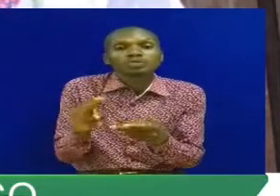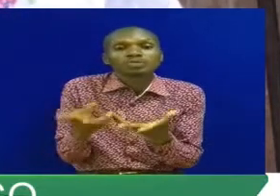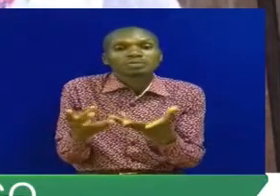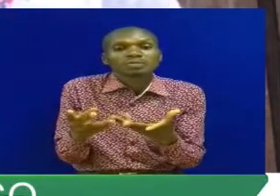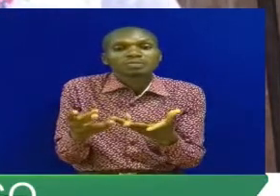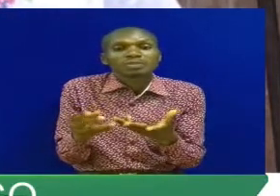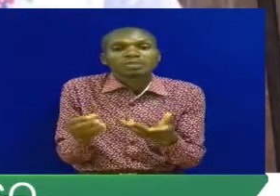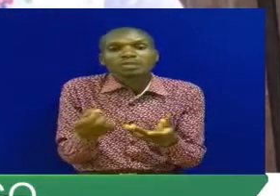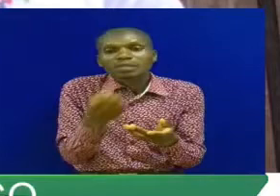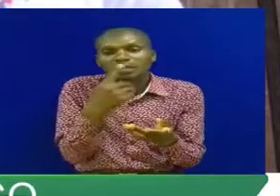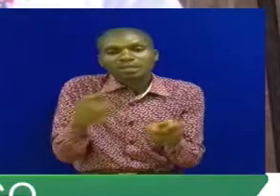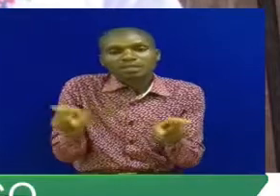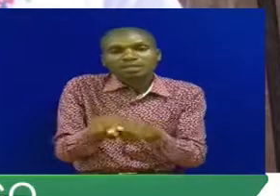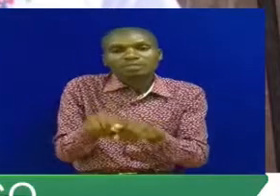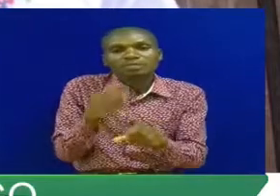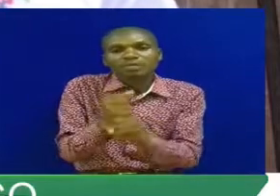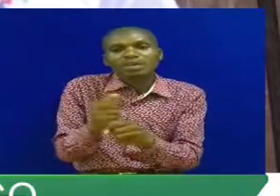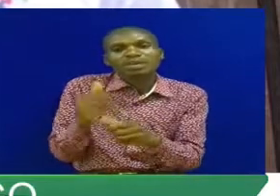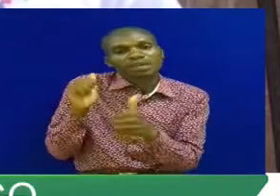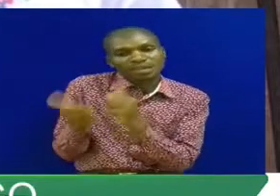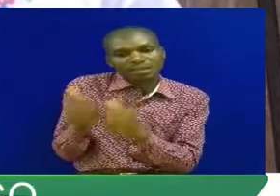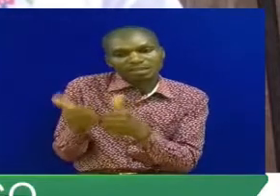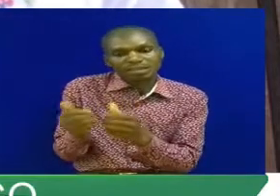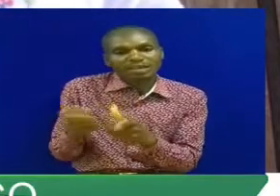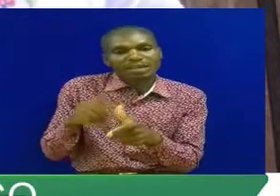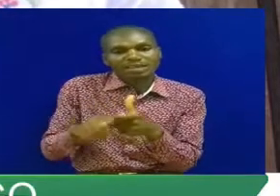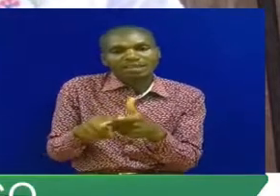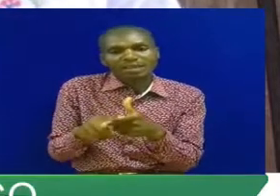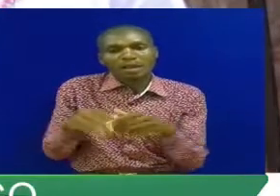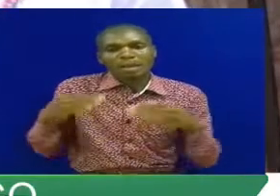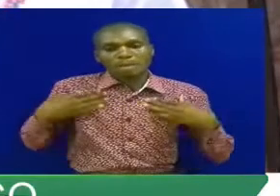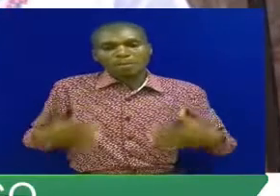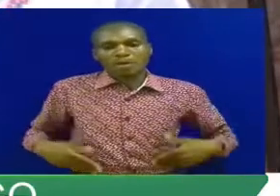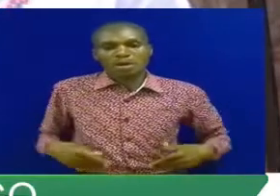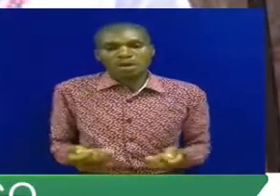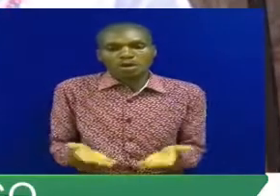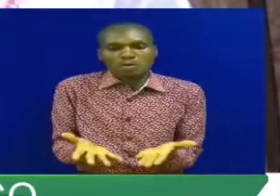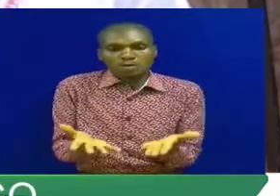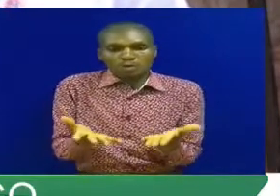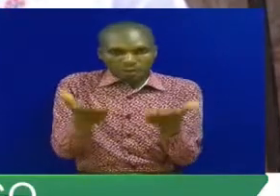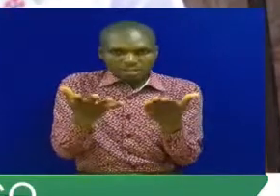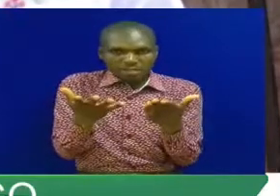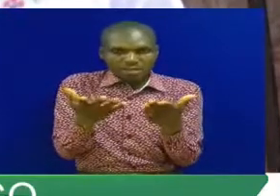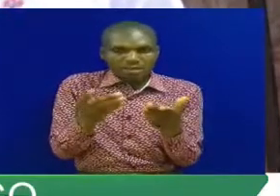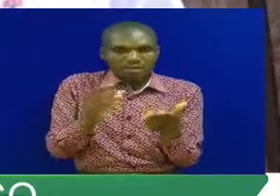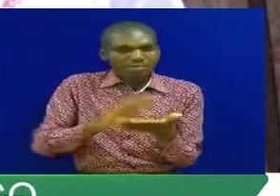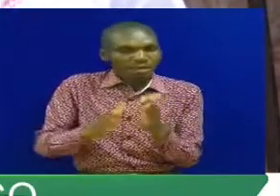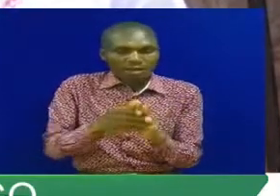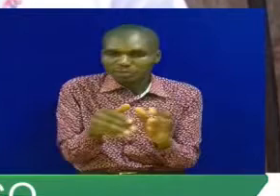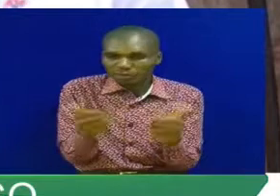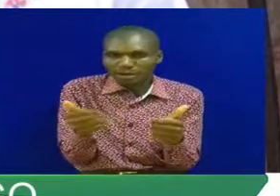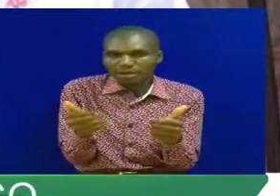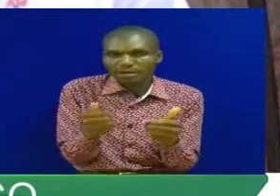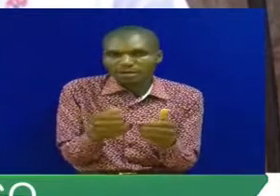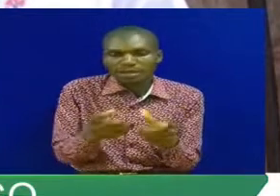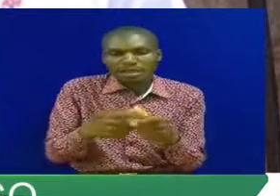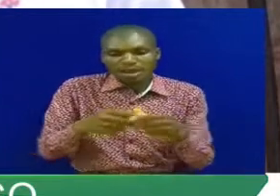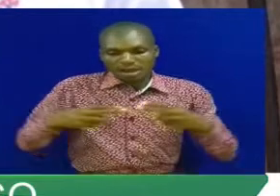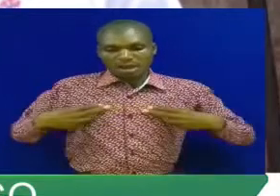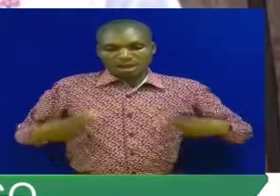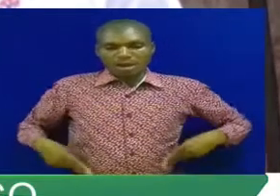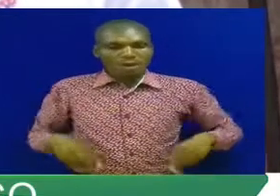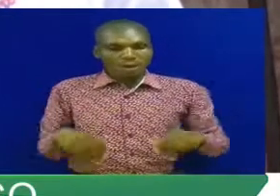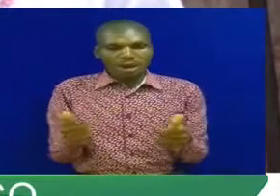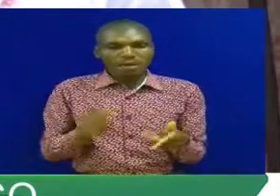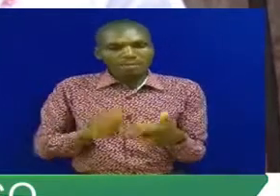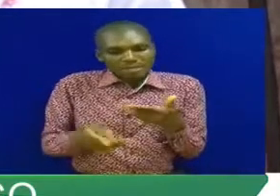exercise so that chikilo chiavo chianse gocha wia. Tana utimekua nzuri na asetua ikireba